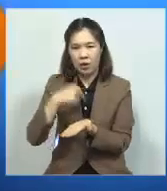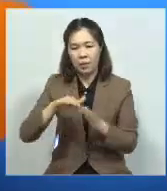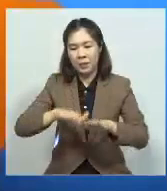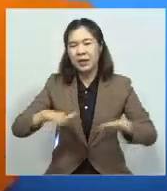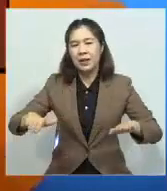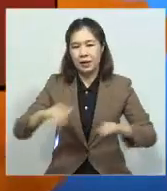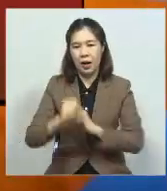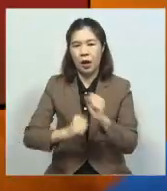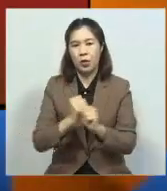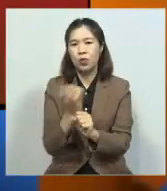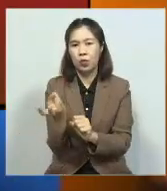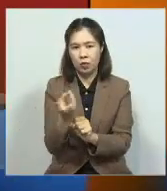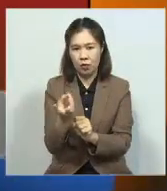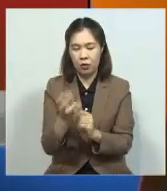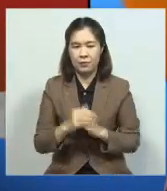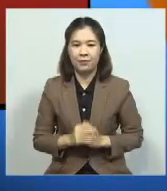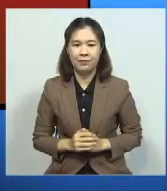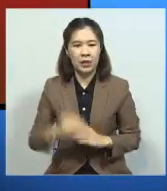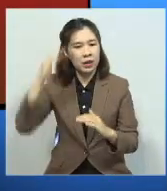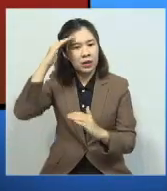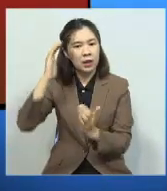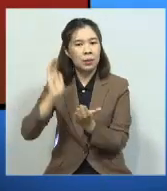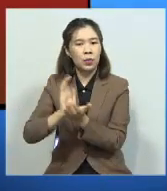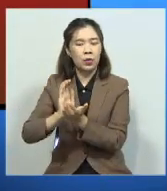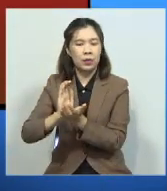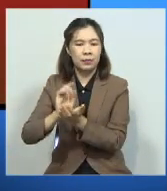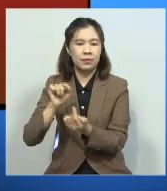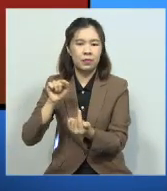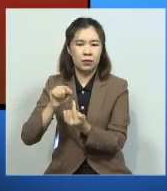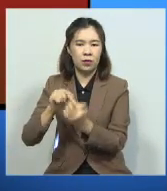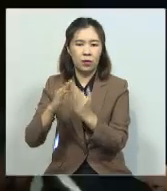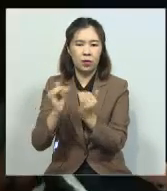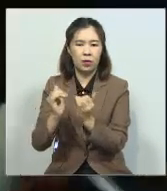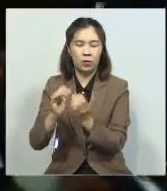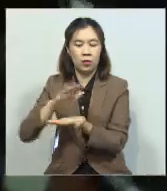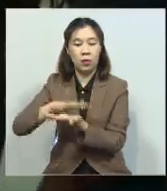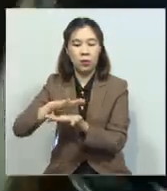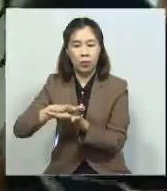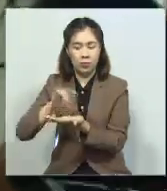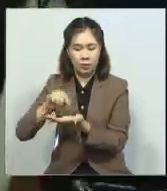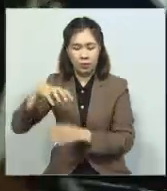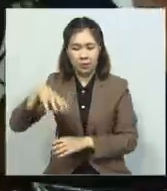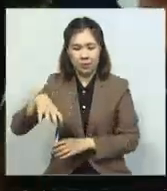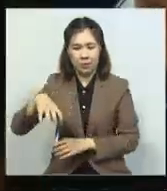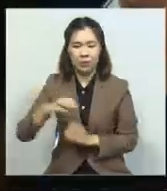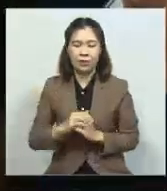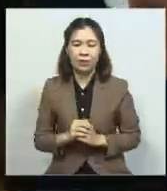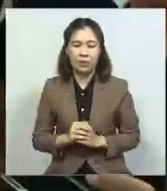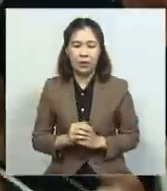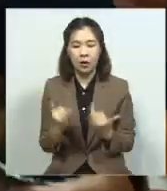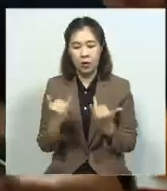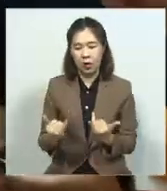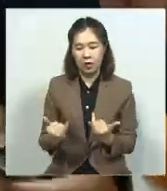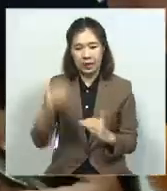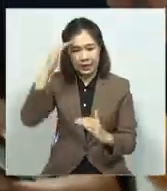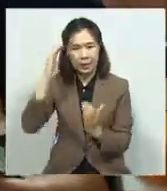นเยาวชนพันตำรวจเอกลือศักดิ์ดำเนินสวัสดิ์ผู้กำกับการสถานีตำรวจนครบาลบางขุนเทียนบอกว่าขณะนี้พนักงานสอบสวนกำ